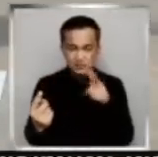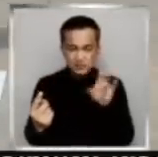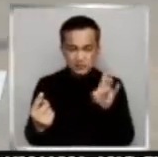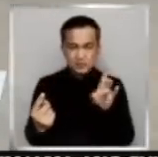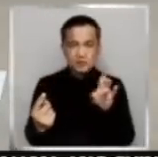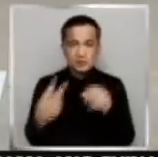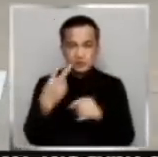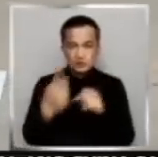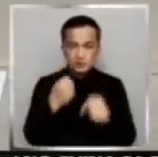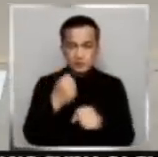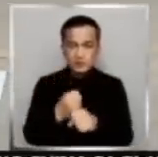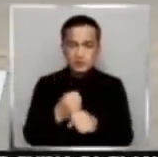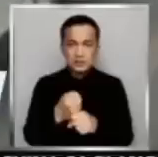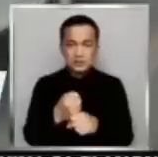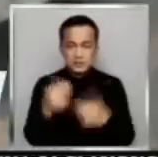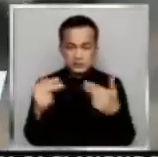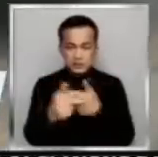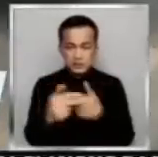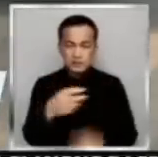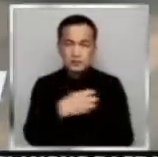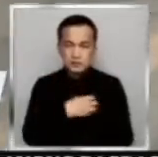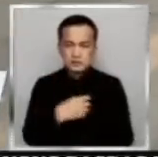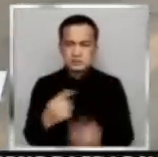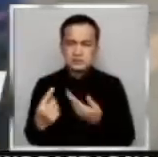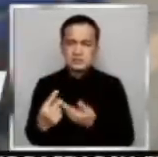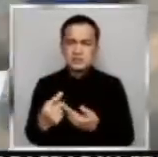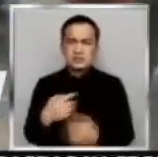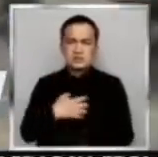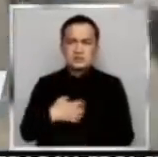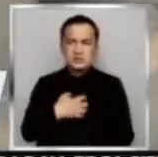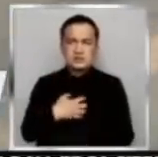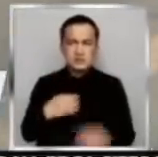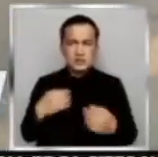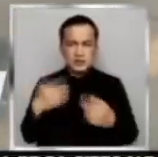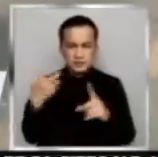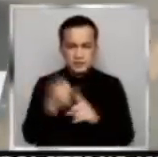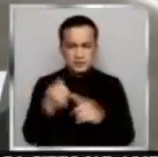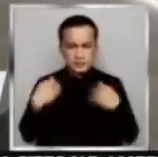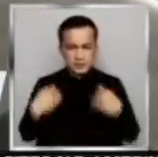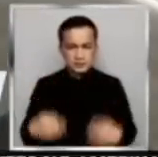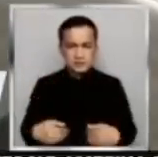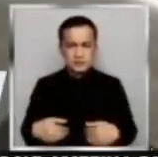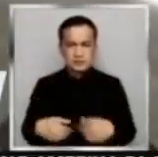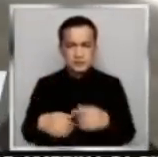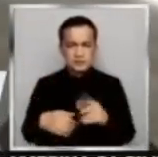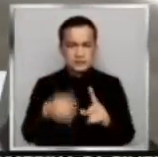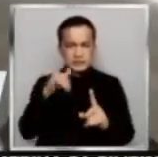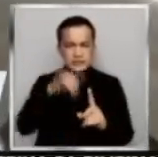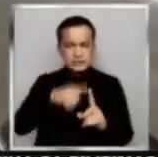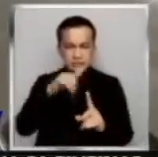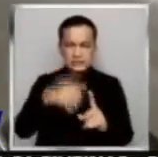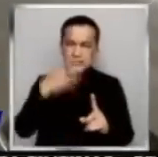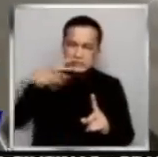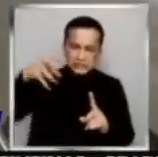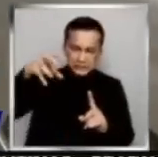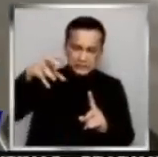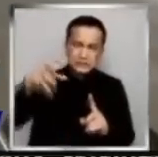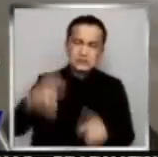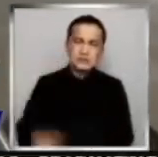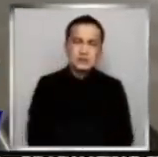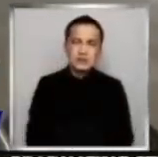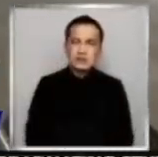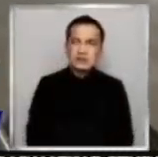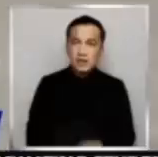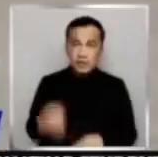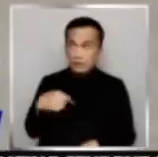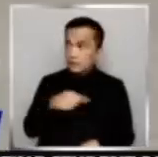enforcer, iniinda na ang epekto sa kalusugan ng babad sa initan. Nagiging acidic po kami. Sobrang